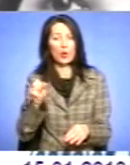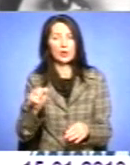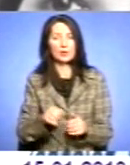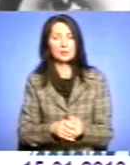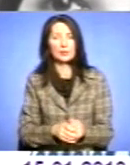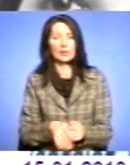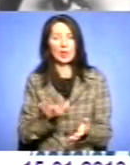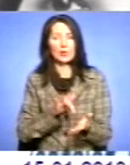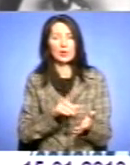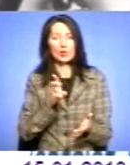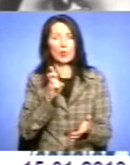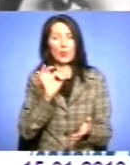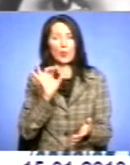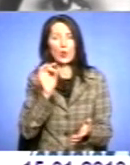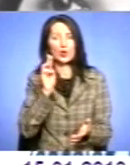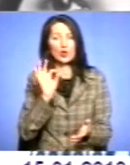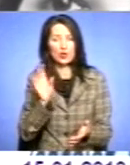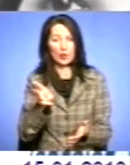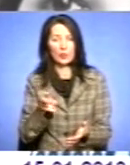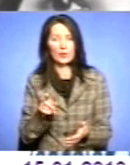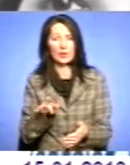0352-27-1258 у місті Борщові. Код